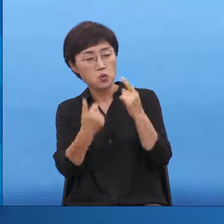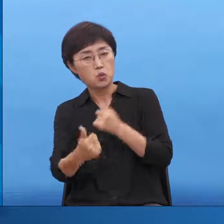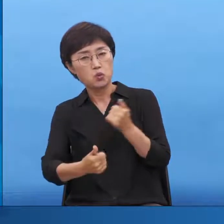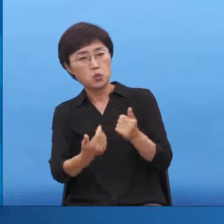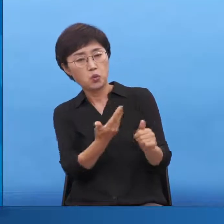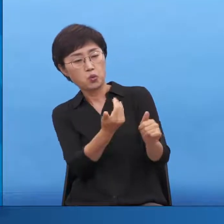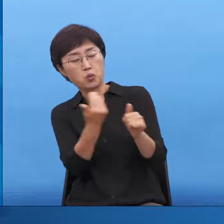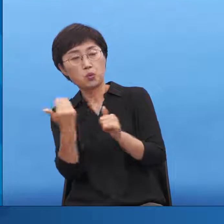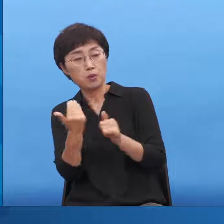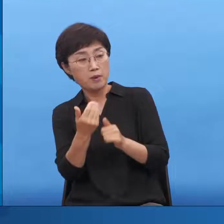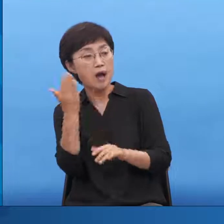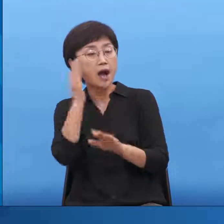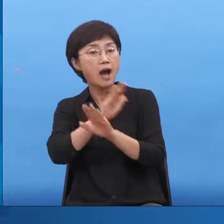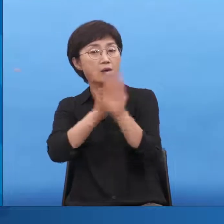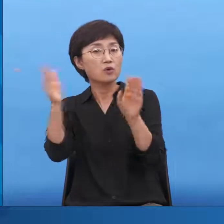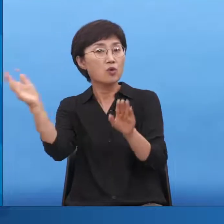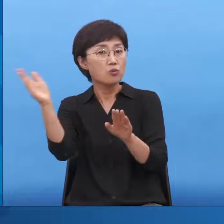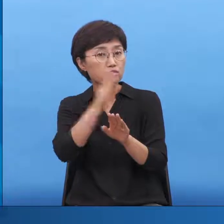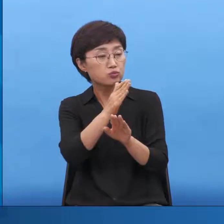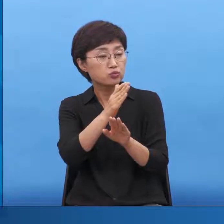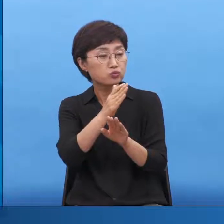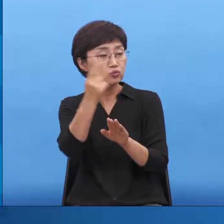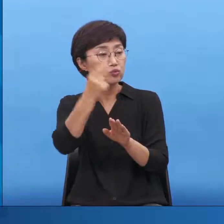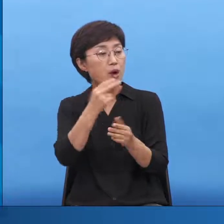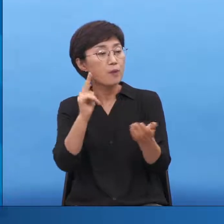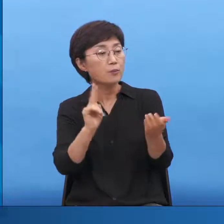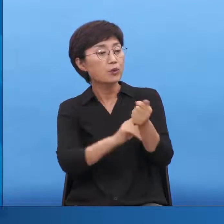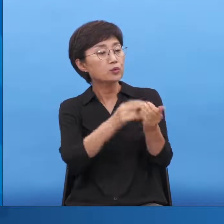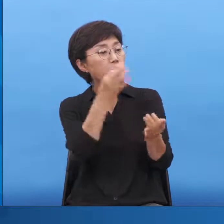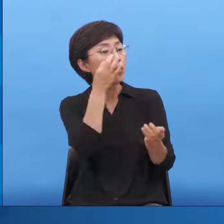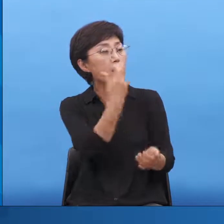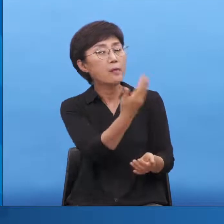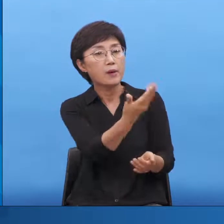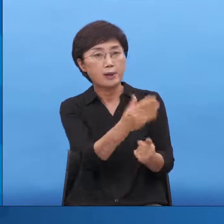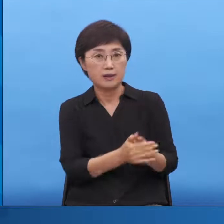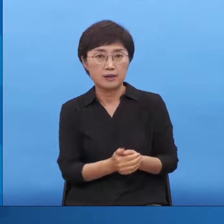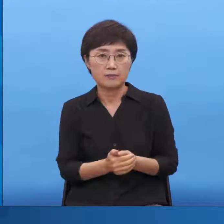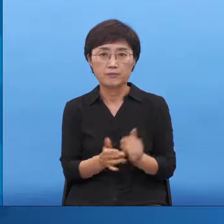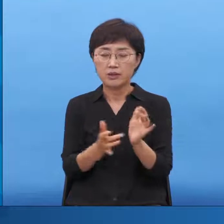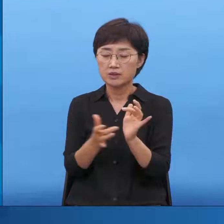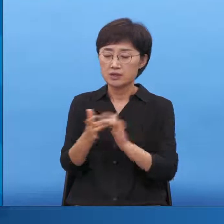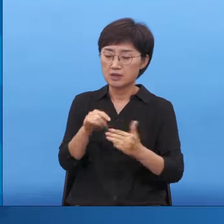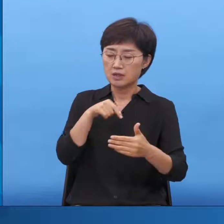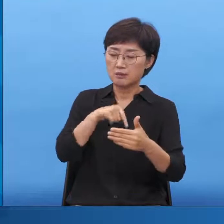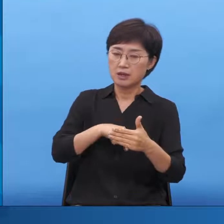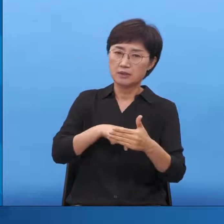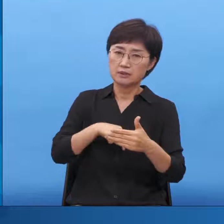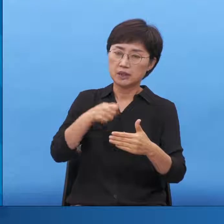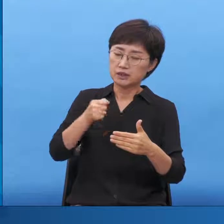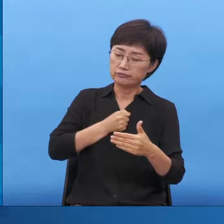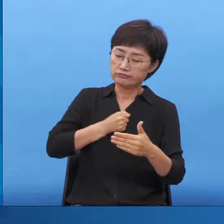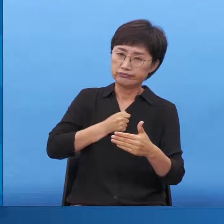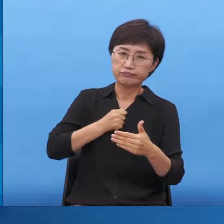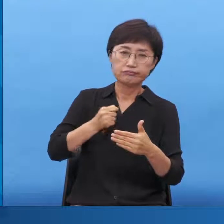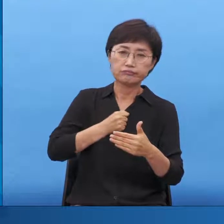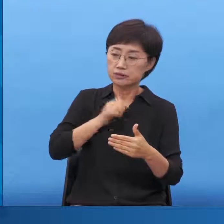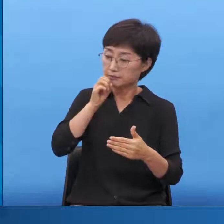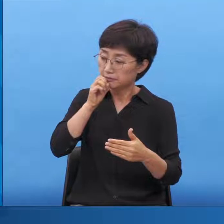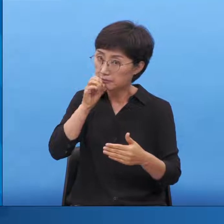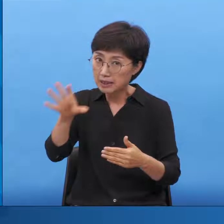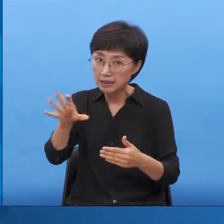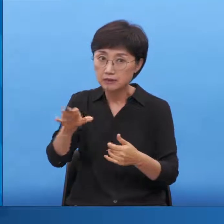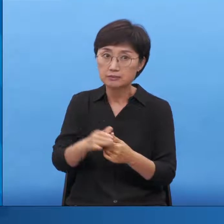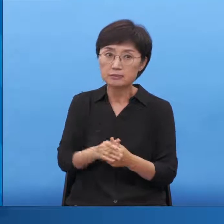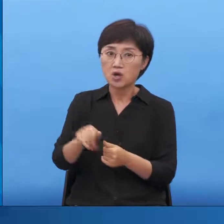힐난하며 그를 시험하여 하늘로부터 오는 표적을 구하거늘 예수께서 마음속으로 깊이